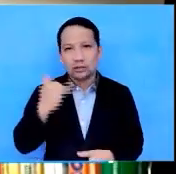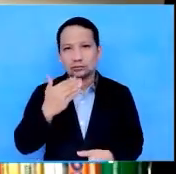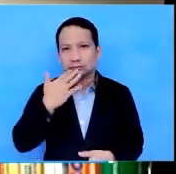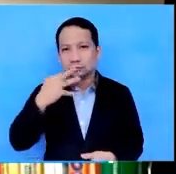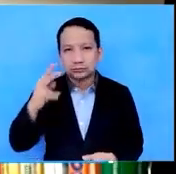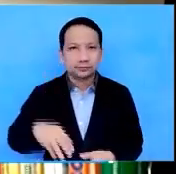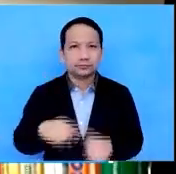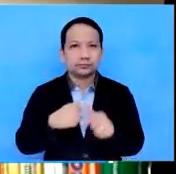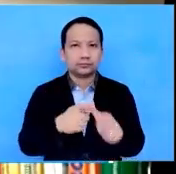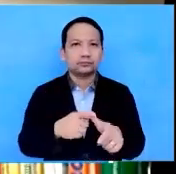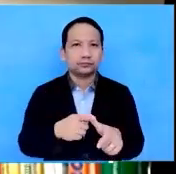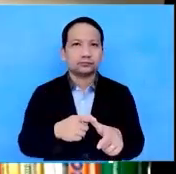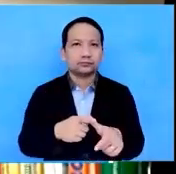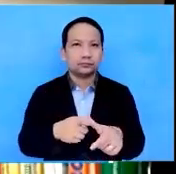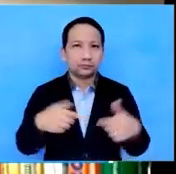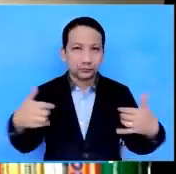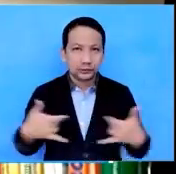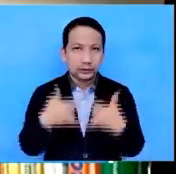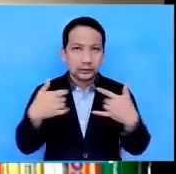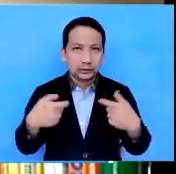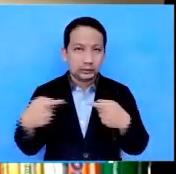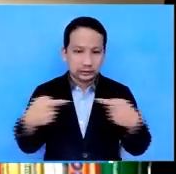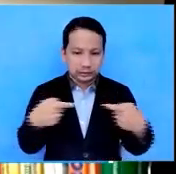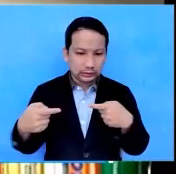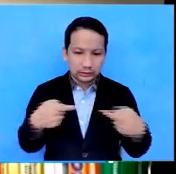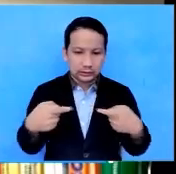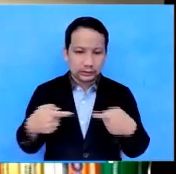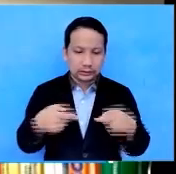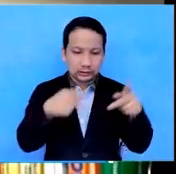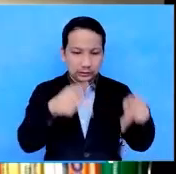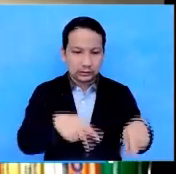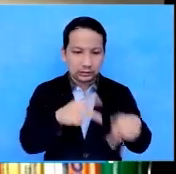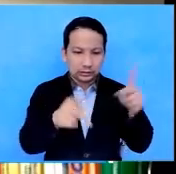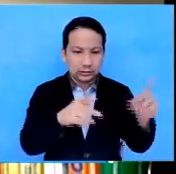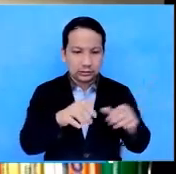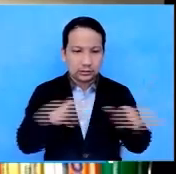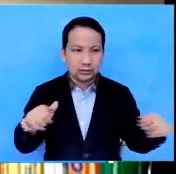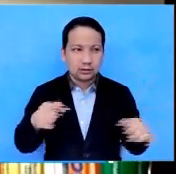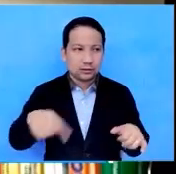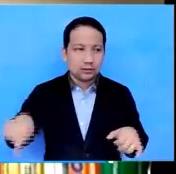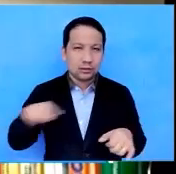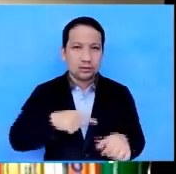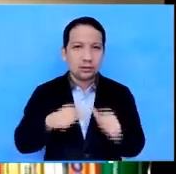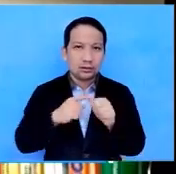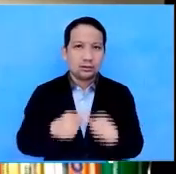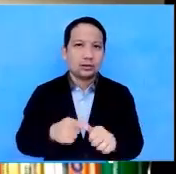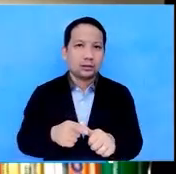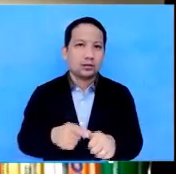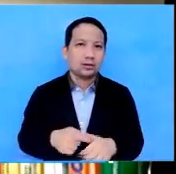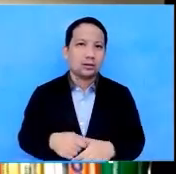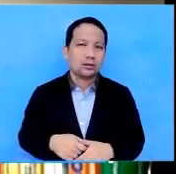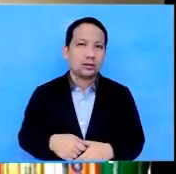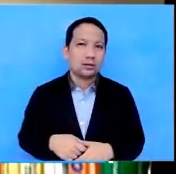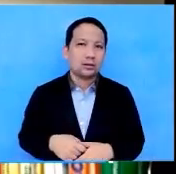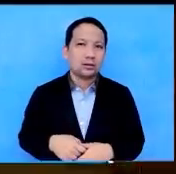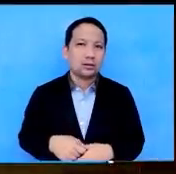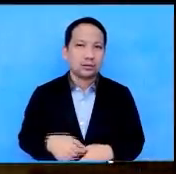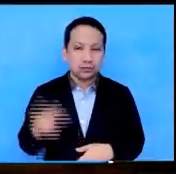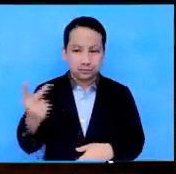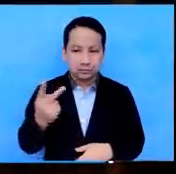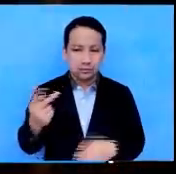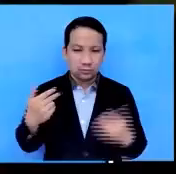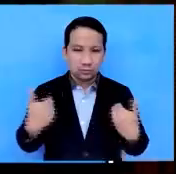kasi po pinag-aaway natin na mga tao no ang ang um isang ang ang dalawang